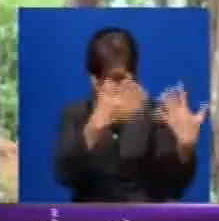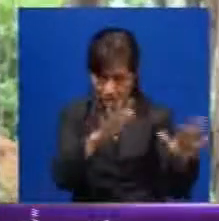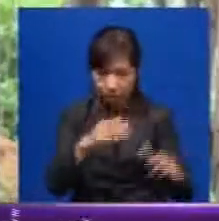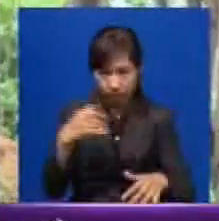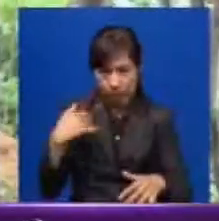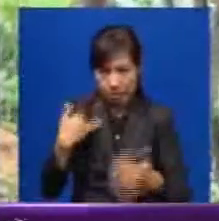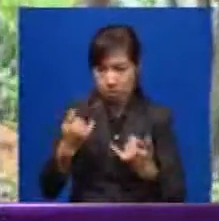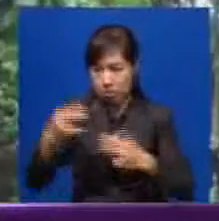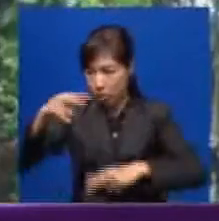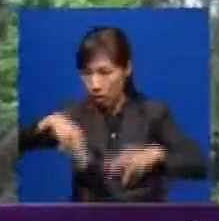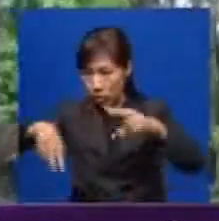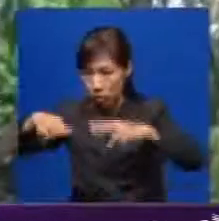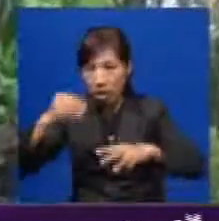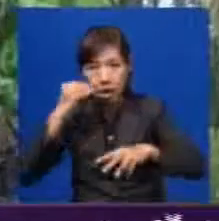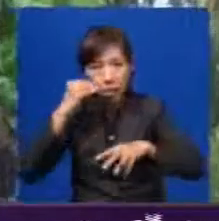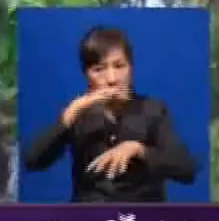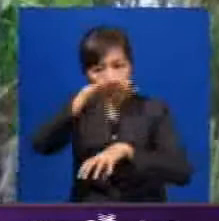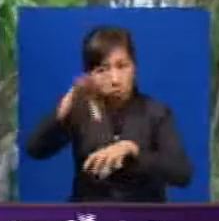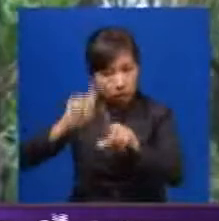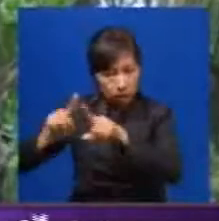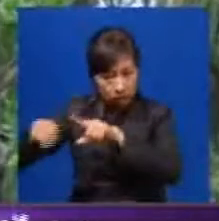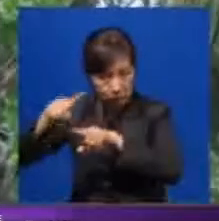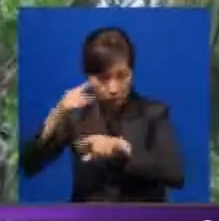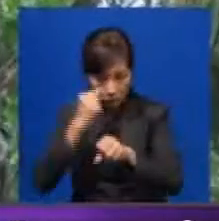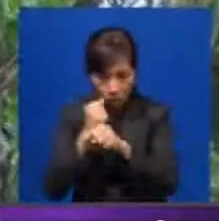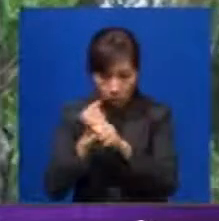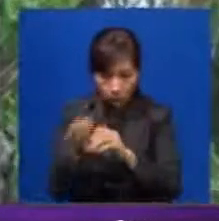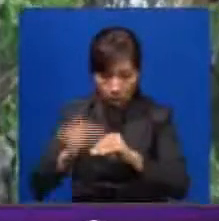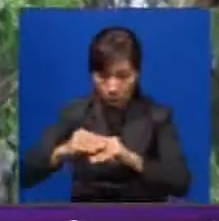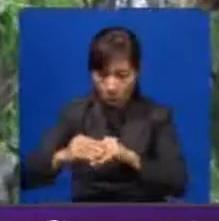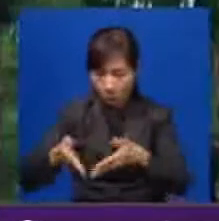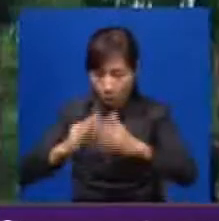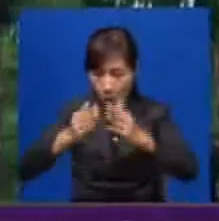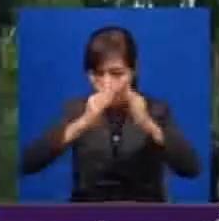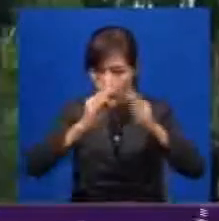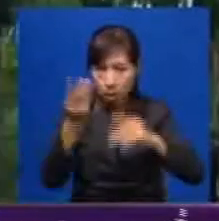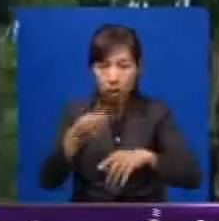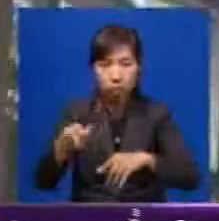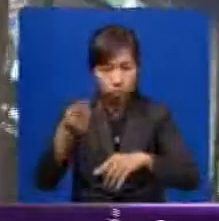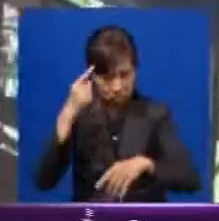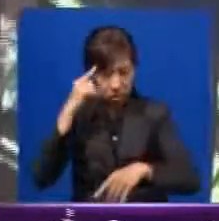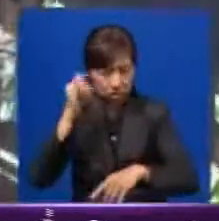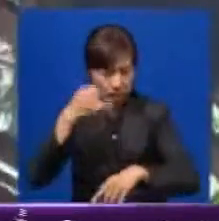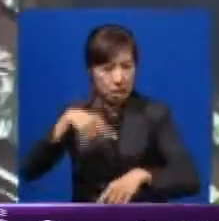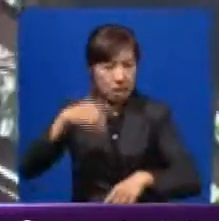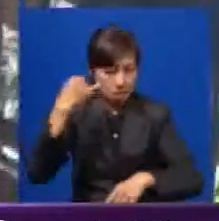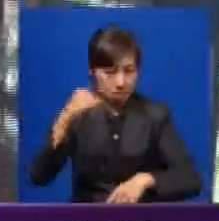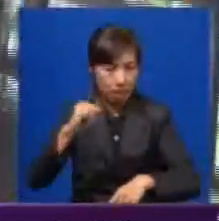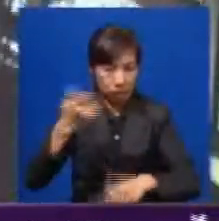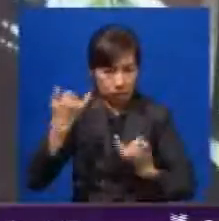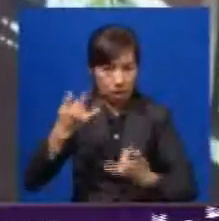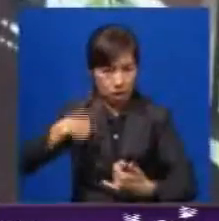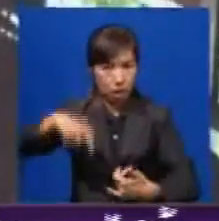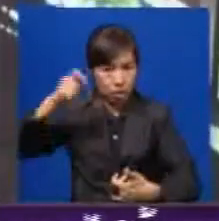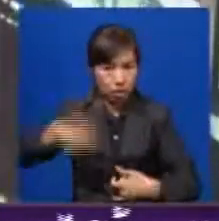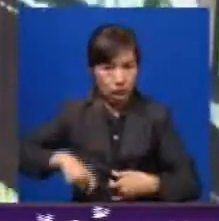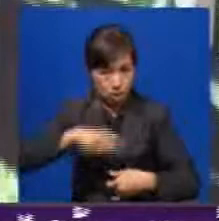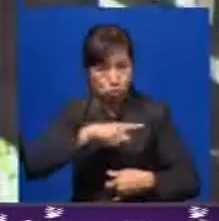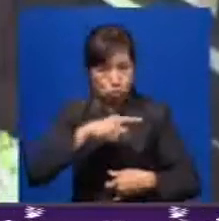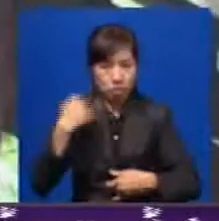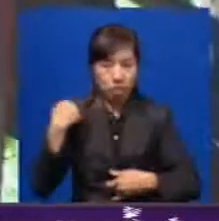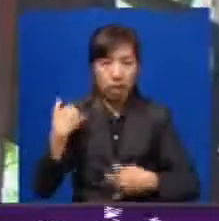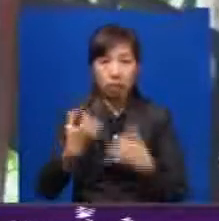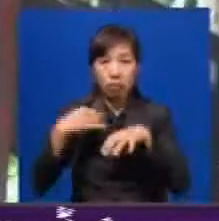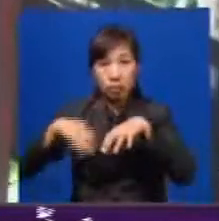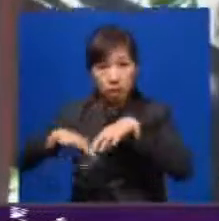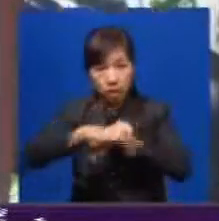ตรวจสอบรีสอร์ทและบังกะโลต่างๆที่สร้างขึ้นอย่างรวดเร็วโดยบางแห่งคดีอยู่ในชั้นศาลแล้วสวนบ้านพักบนเกาะอาดังขณะ